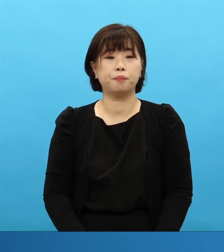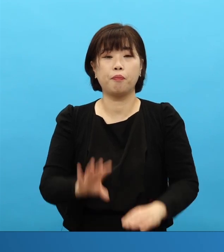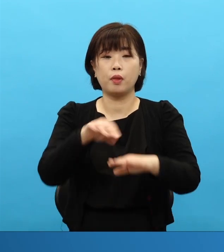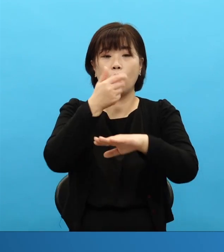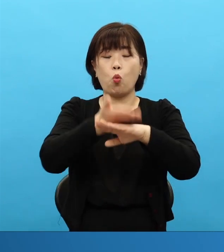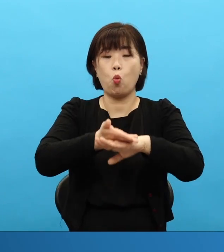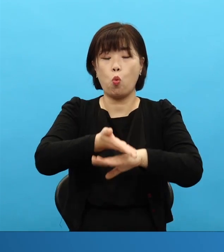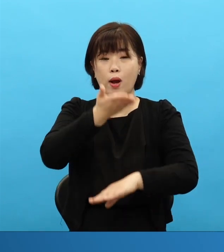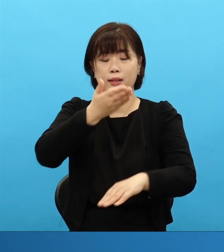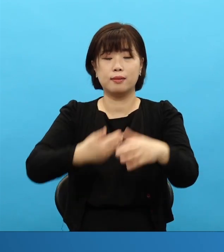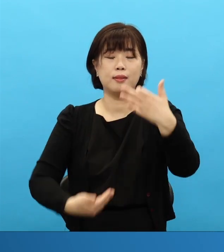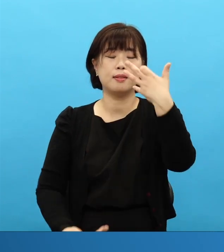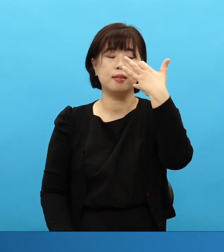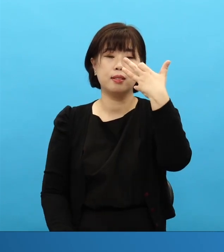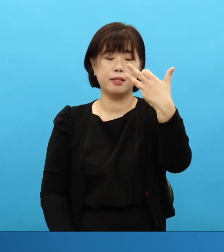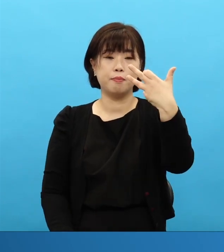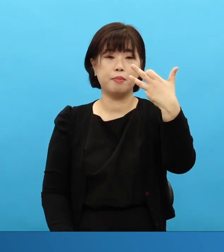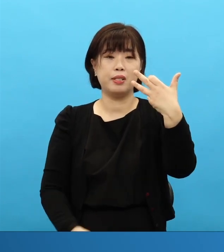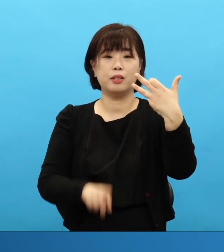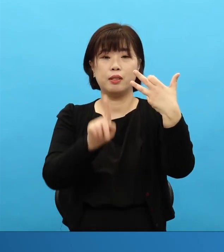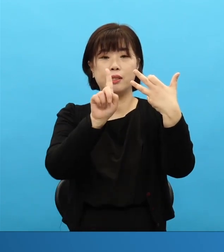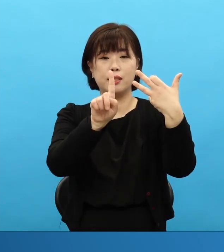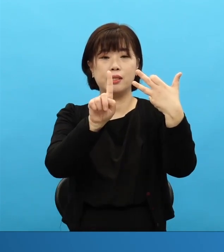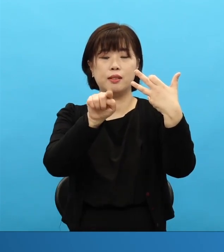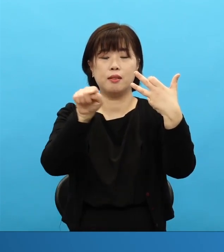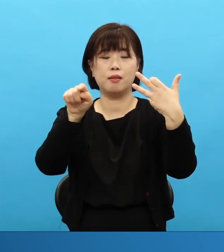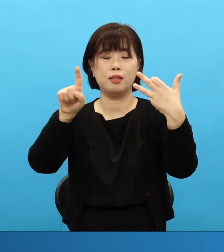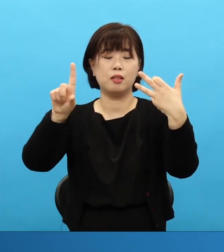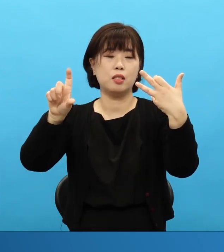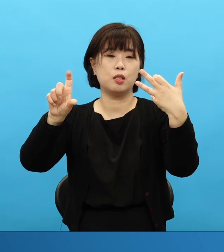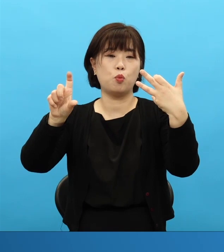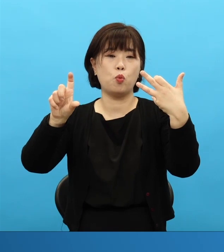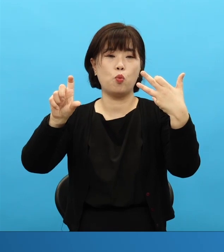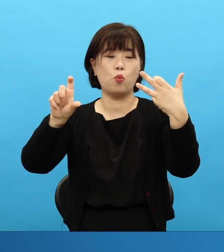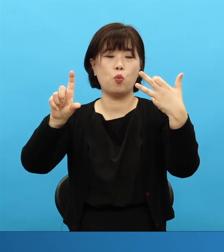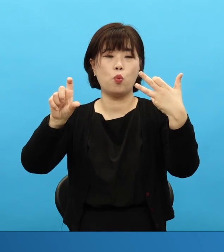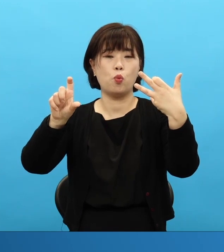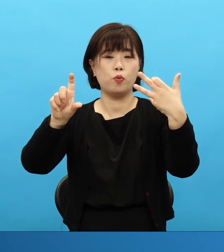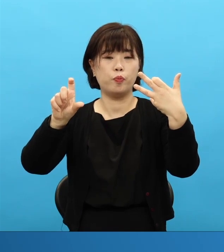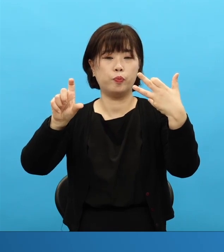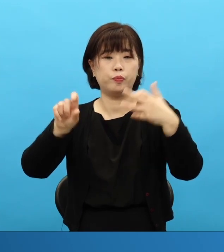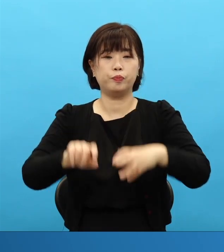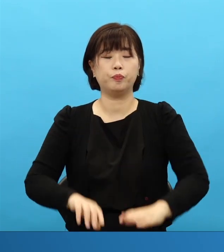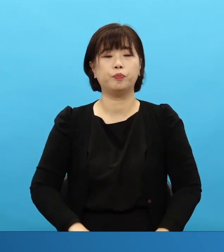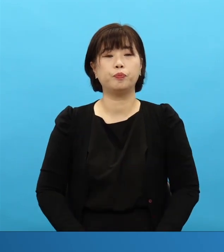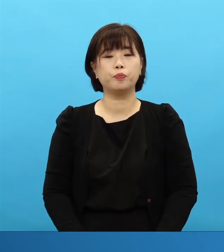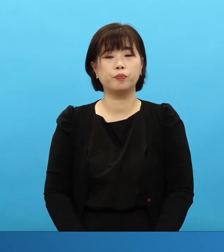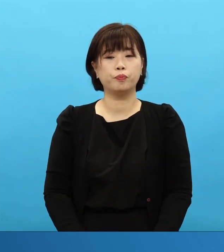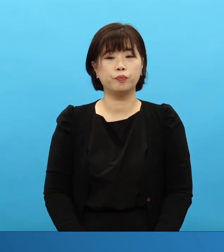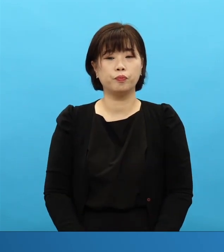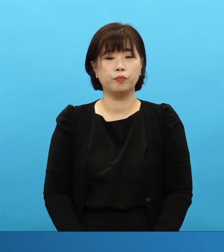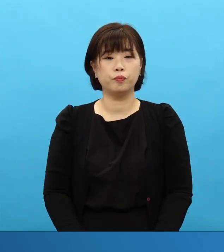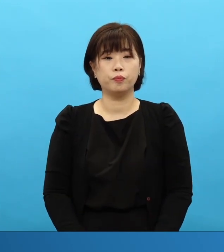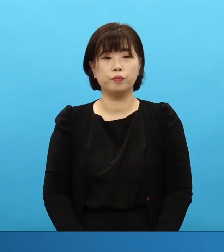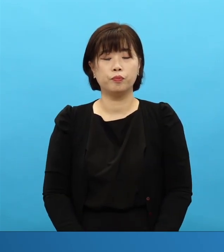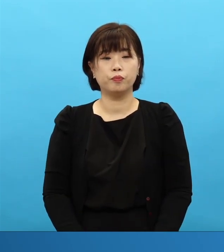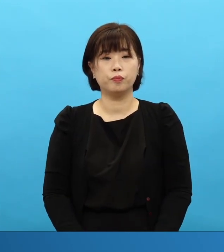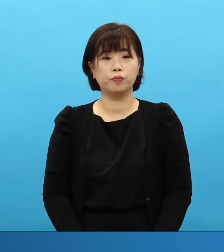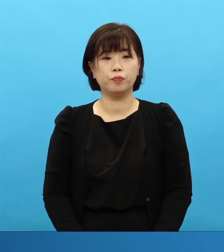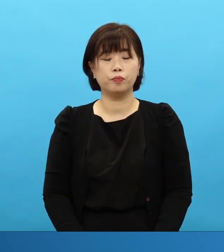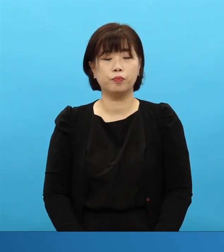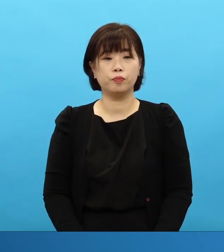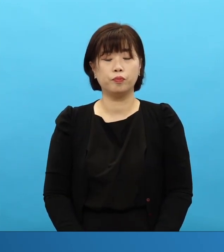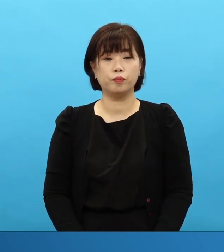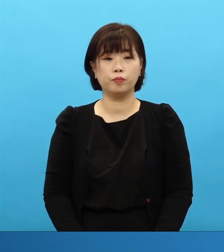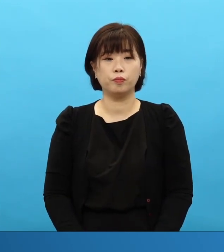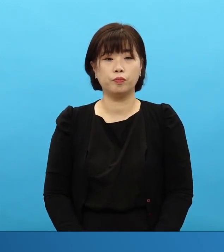열왕기상 18장 1절에 15절입니다. 1 Kings 18, 1 through 15. 엘리야는 오바다라고 하는 제자가 있기